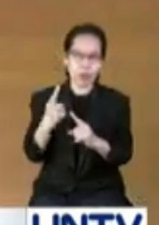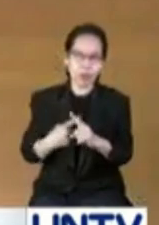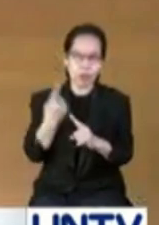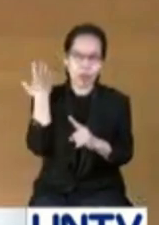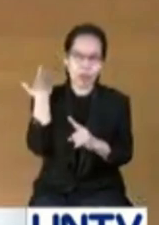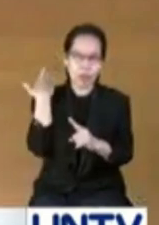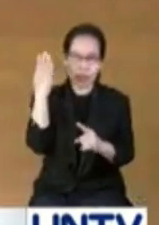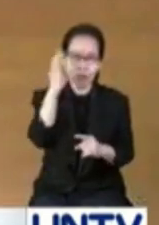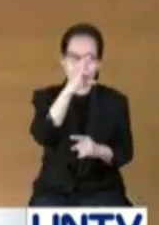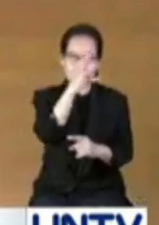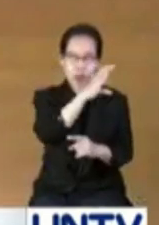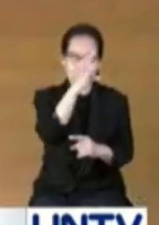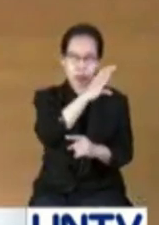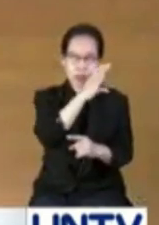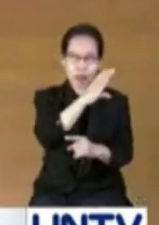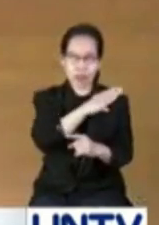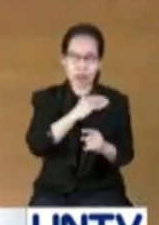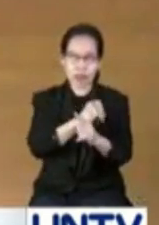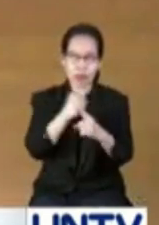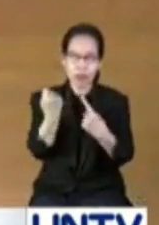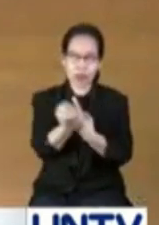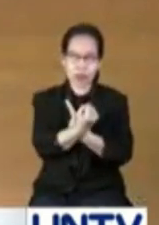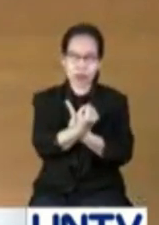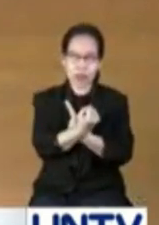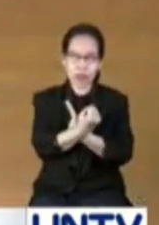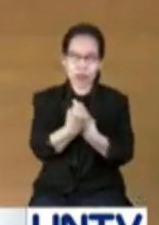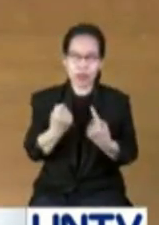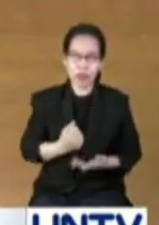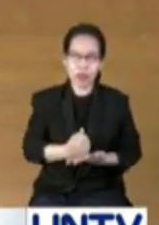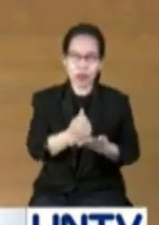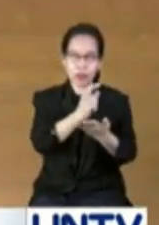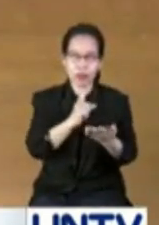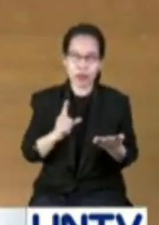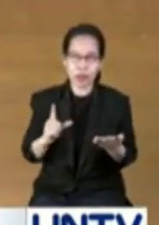mabuti ang sitwasyon. Sa tulong ng ating mga ekonomista,